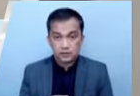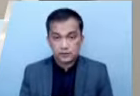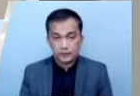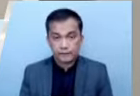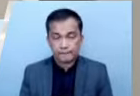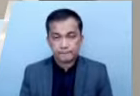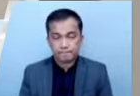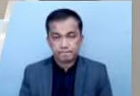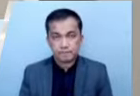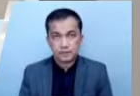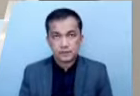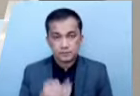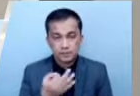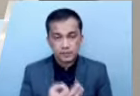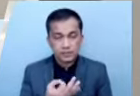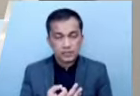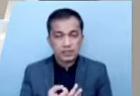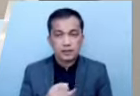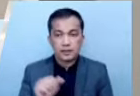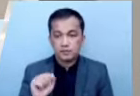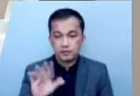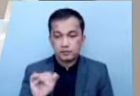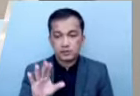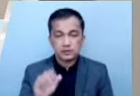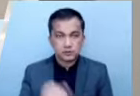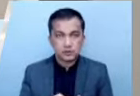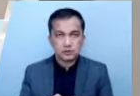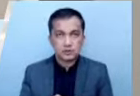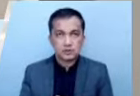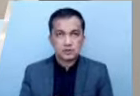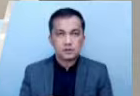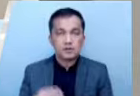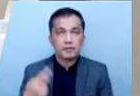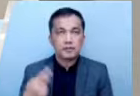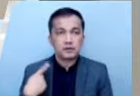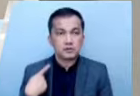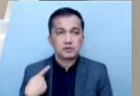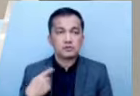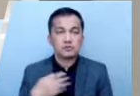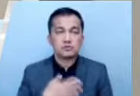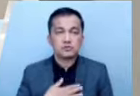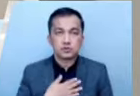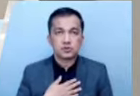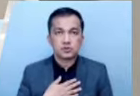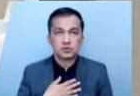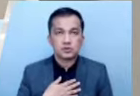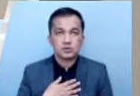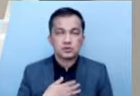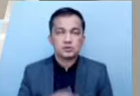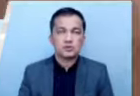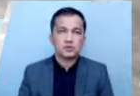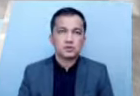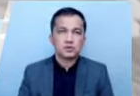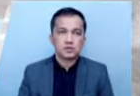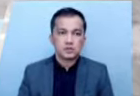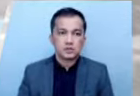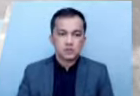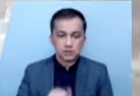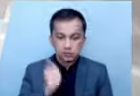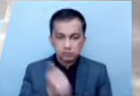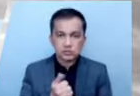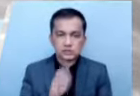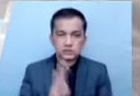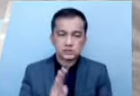amount of 15,000 if they, you know, kung meron silang gustong itayo na konting pagkakakitaan.